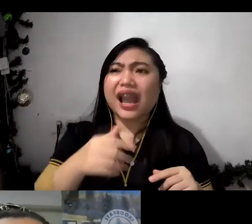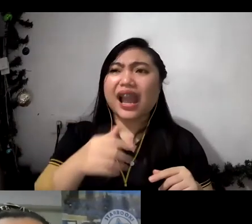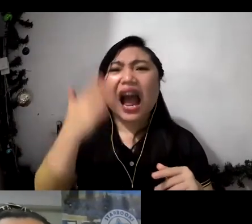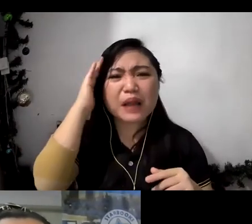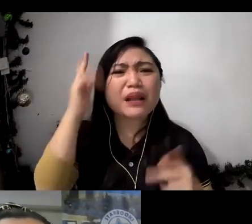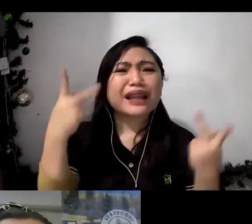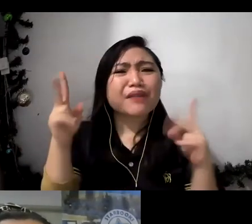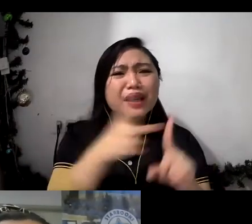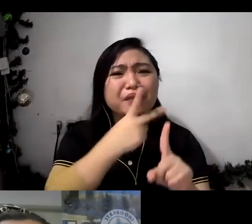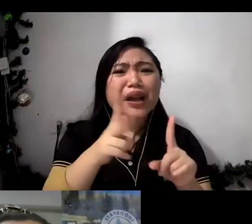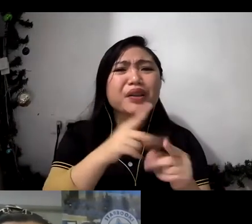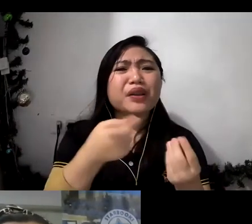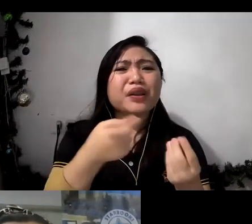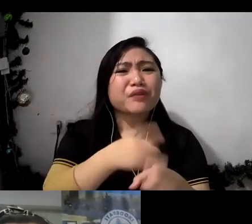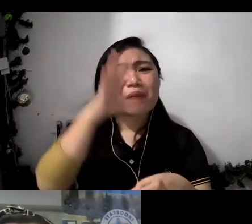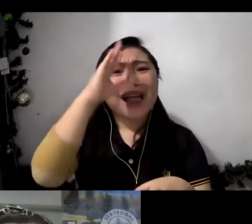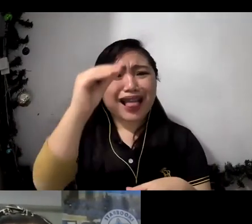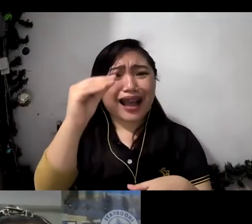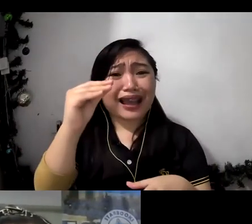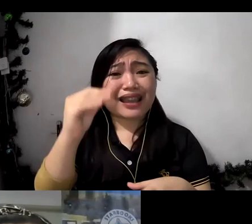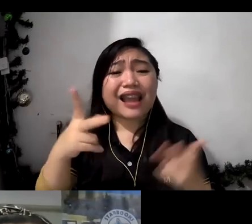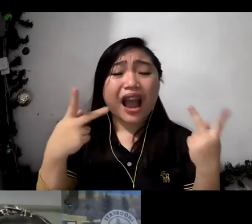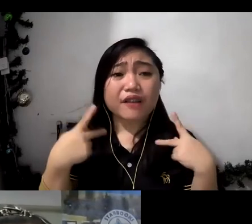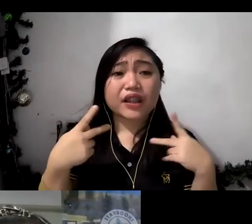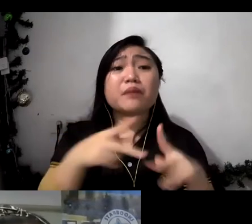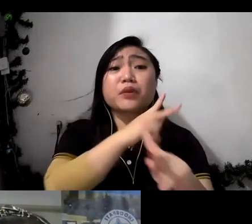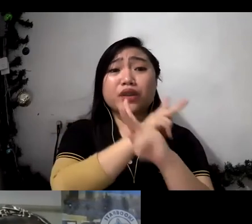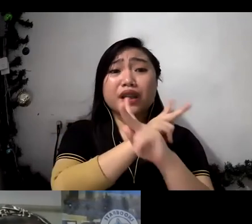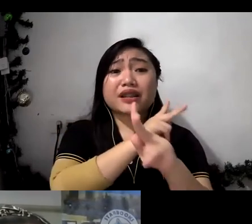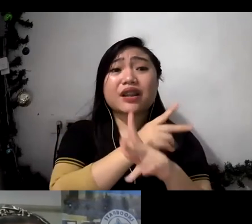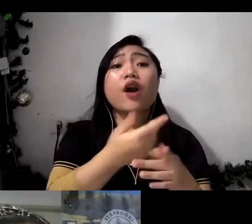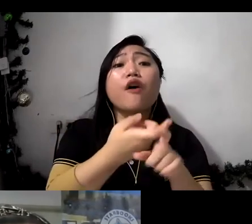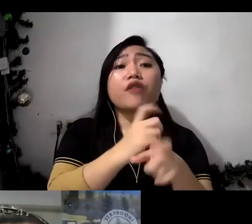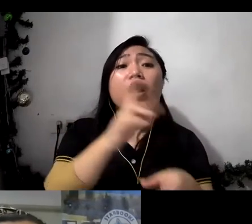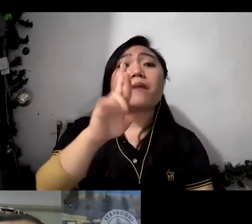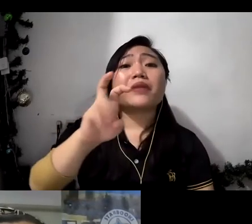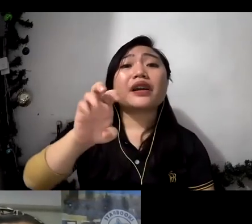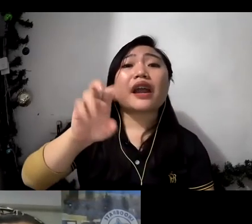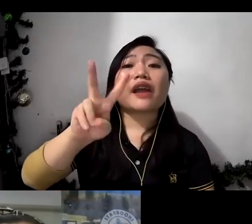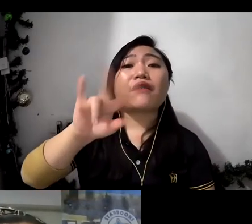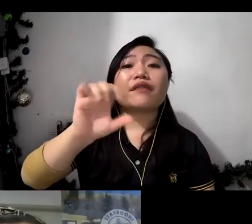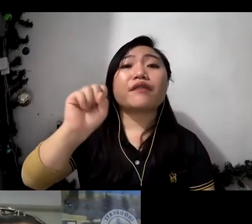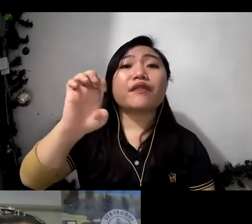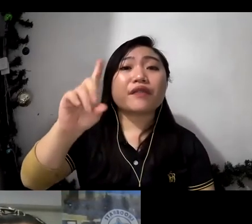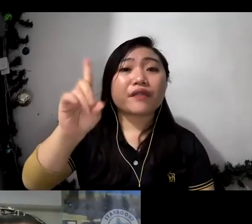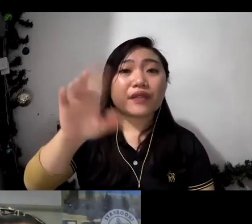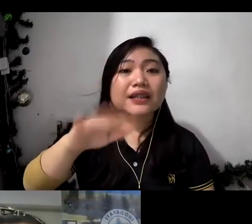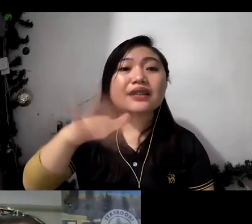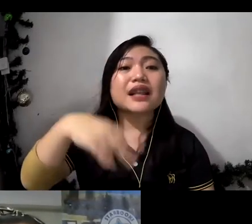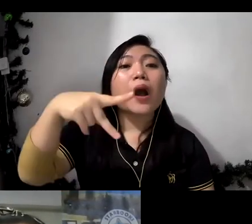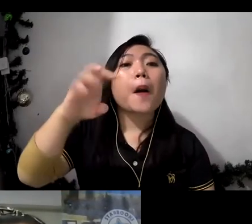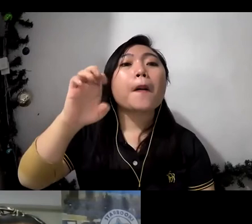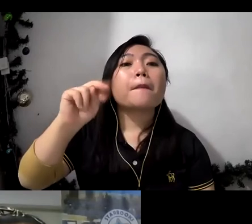gender-based violence. At meron po siyang protection under the revised penal code, under the family code, no?